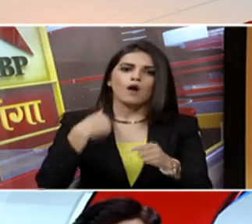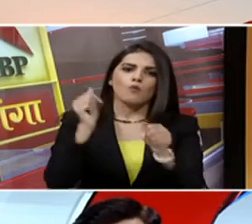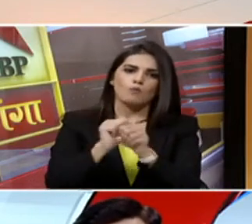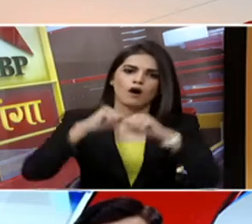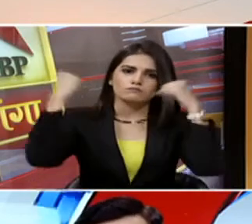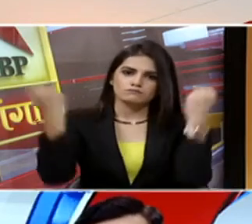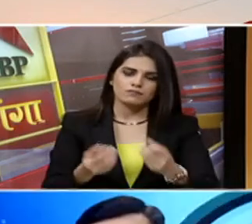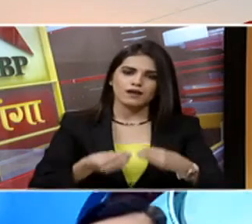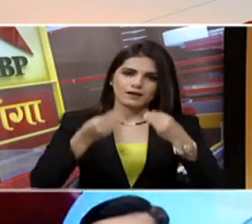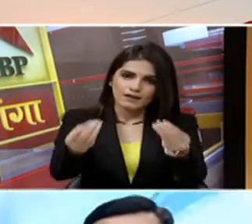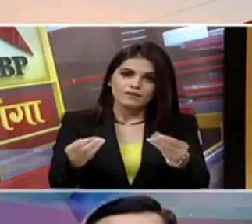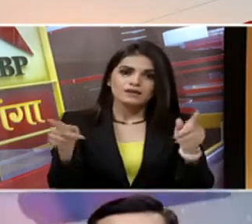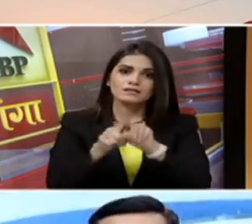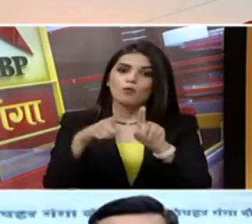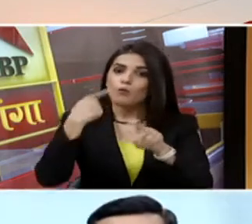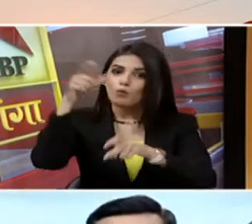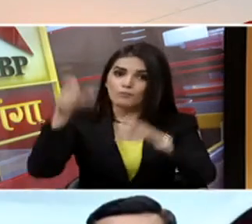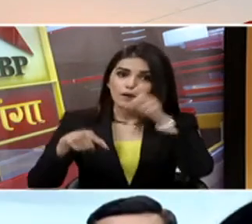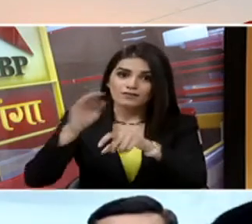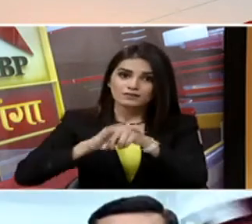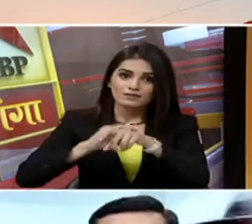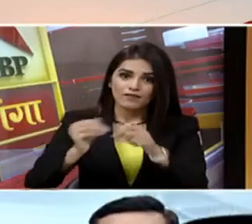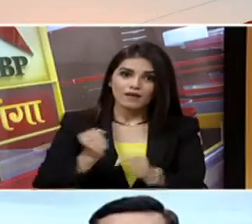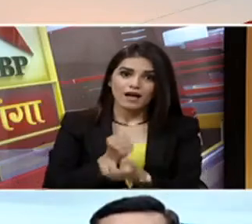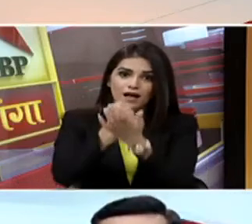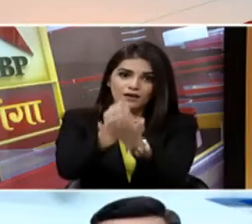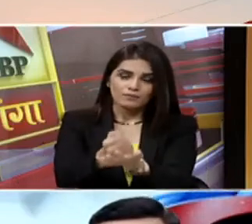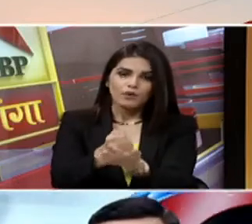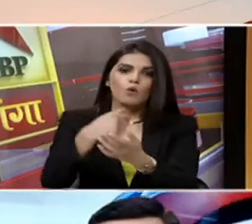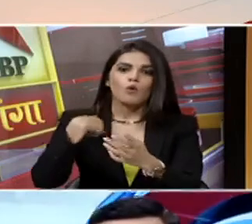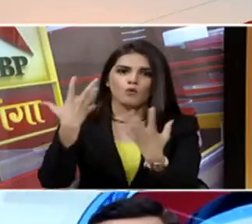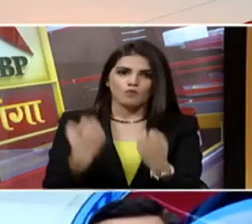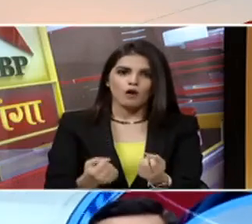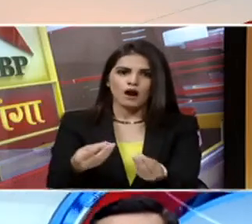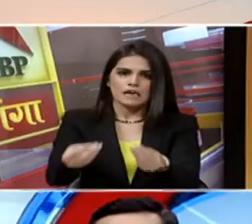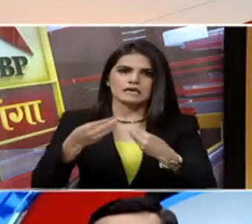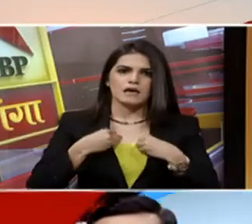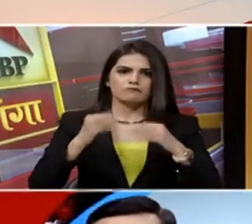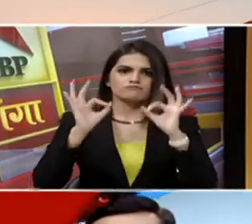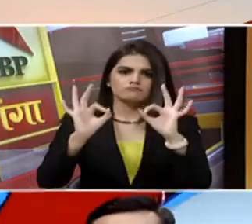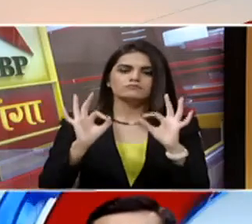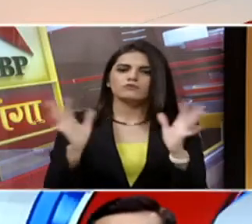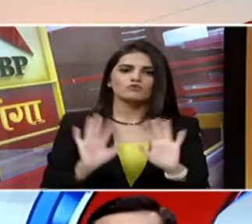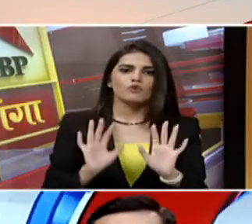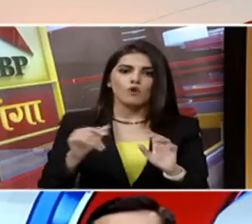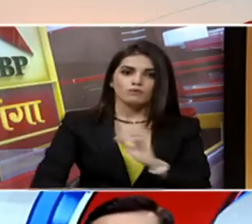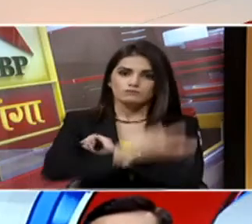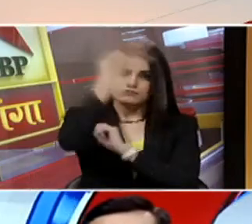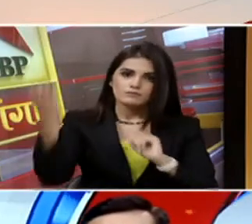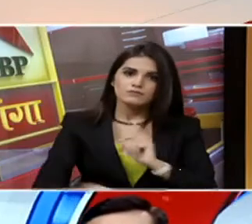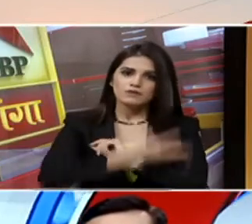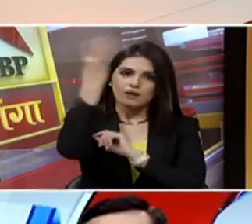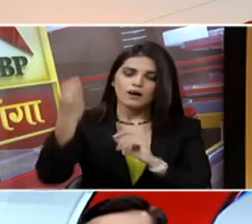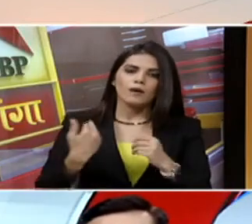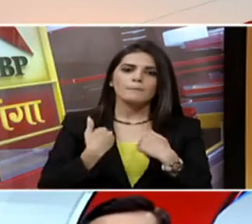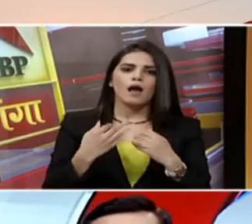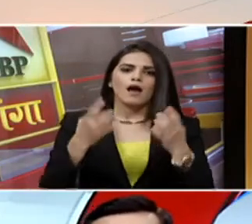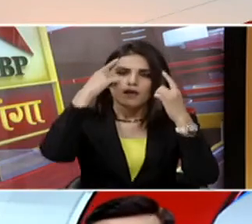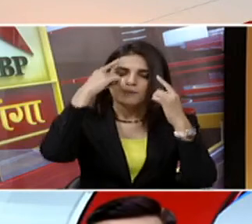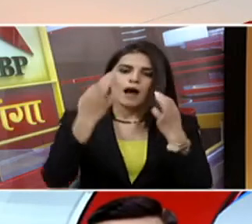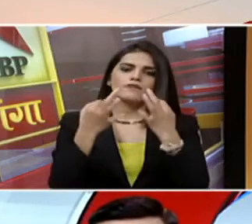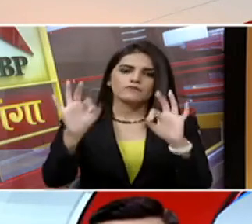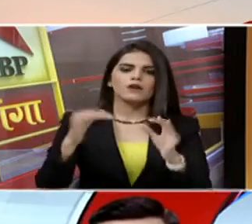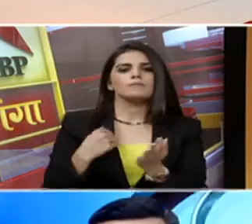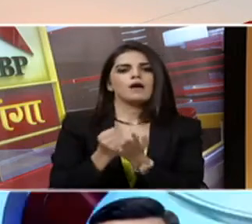अर्थात इस सेवा करने वाला सेवा का फल नहीं मांगता है दिन-रात निस्वार्थ भाव से